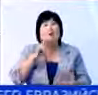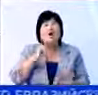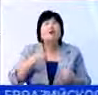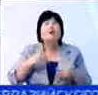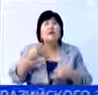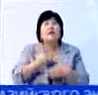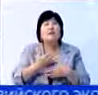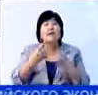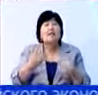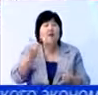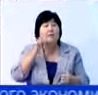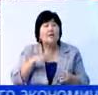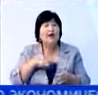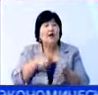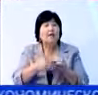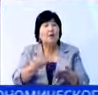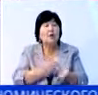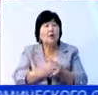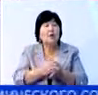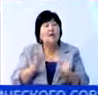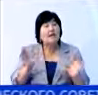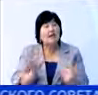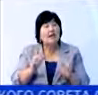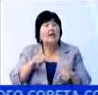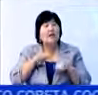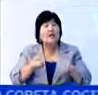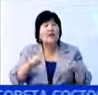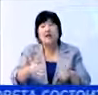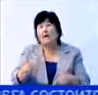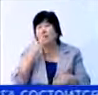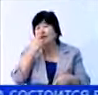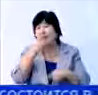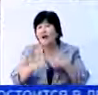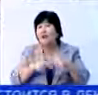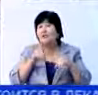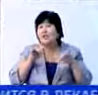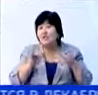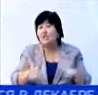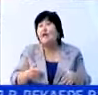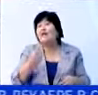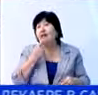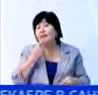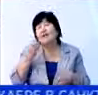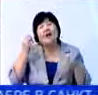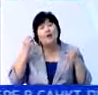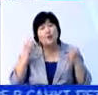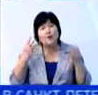вечере в честь Дня пожилых была отмечена их роль в сохранении и пропаганде национальных обычаев и традиций, языка и